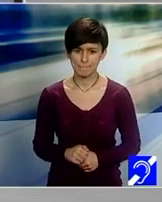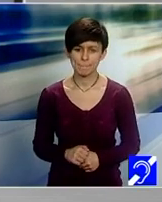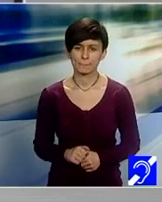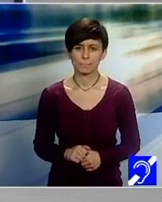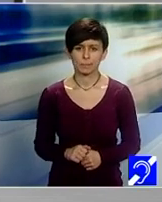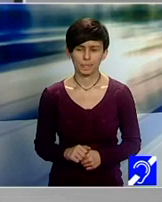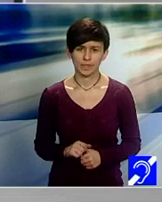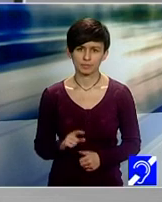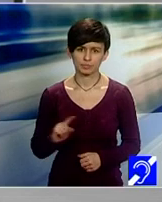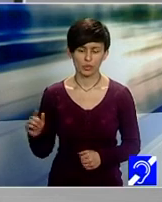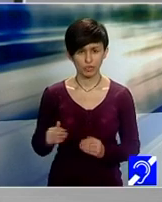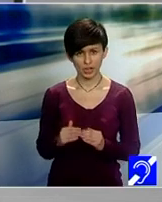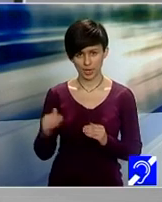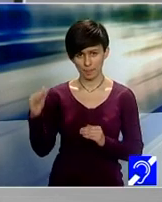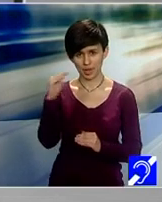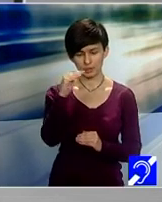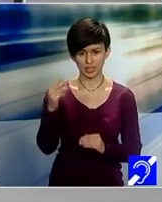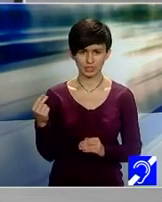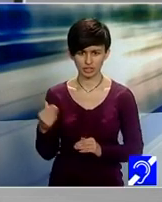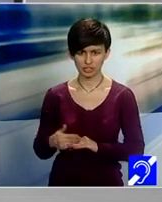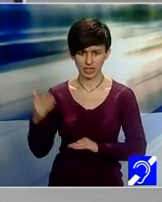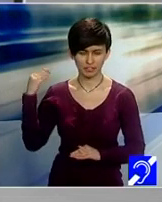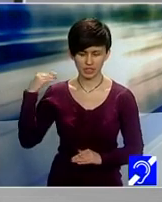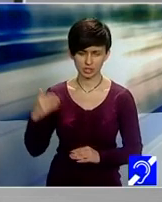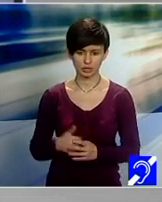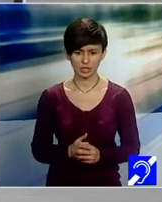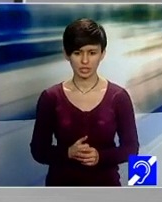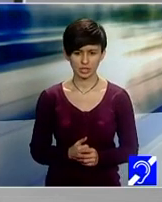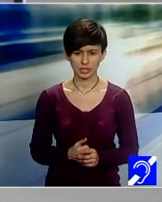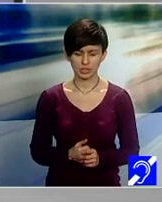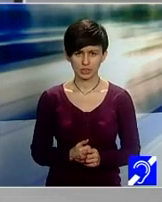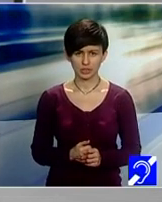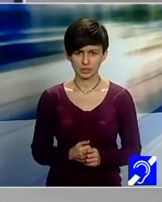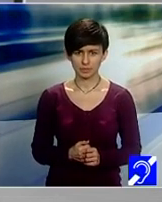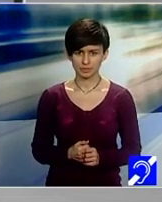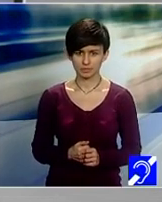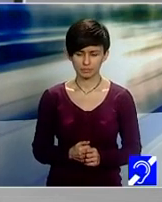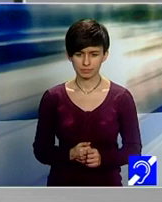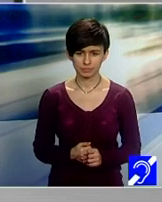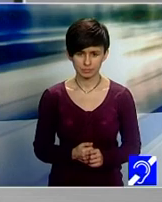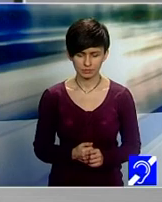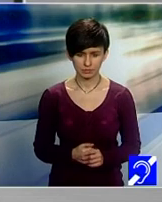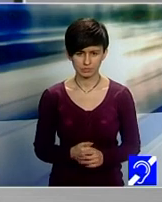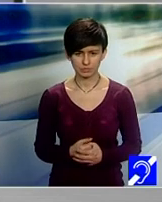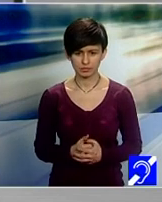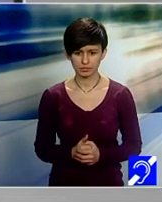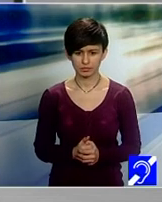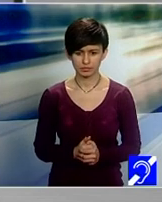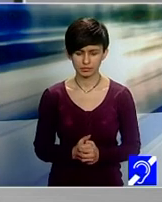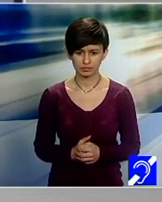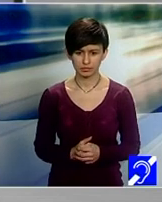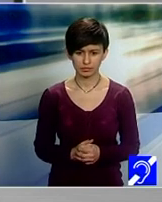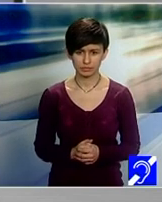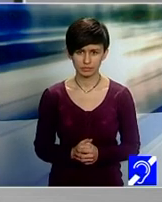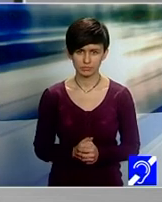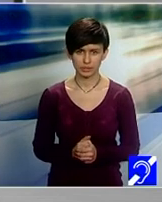înclinate să mărească aceste avansuri, pentru că o să spun, ok, garanția statului în cazul la Prima Casă rămâne clar viabilă și executabilă.